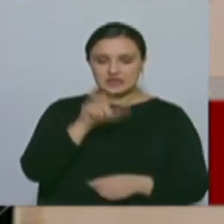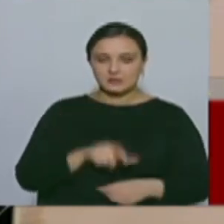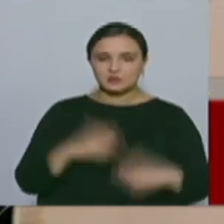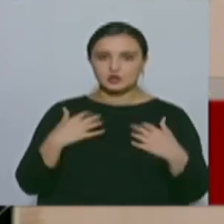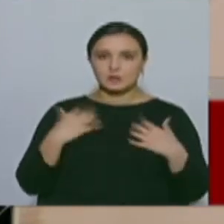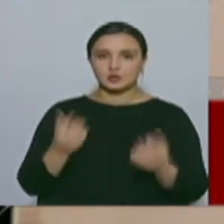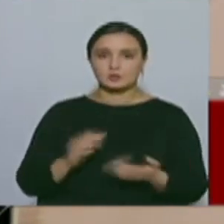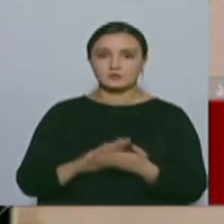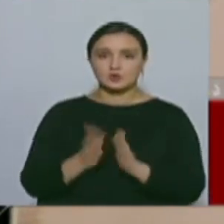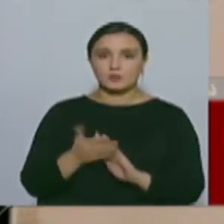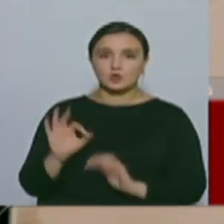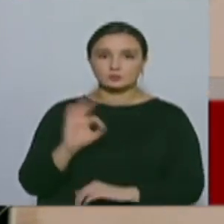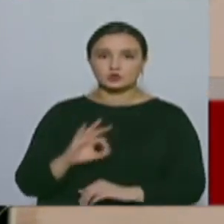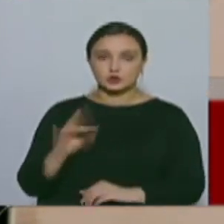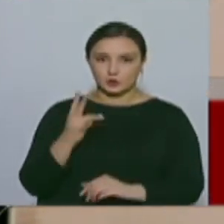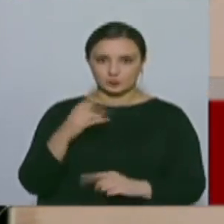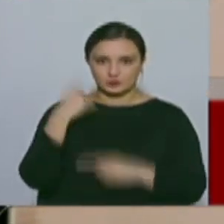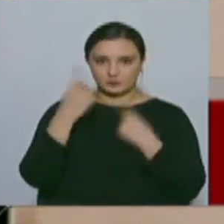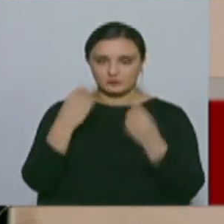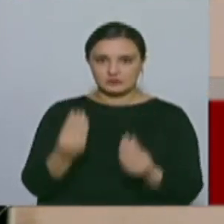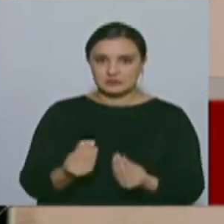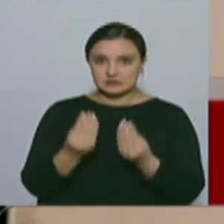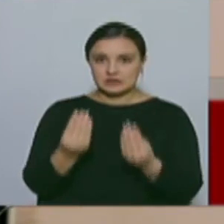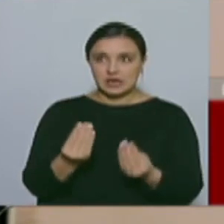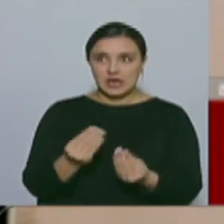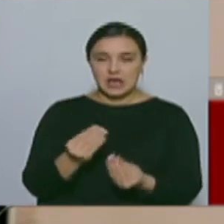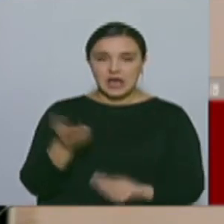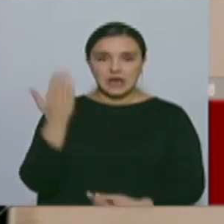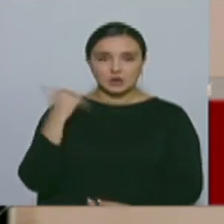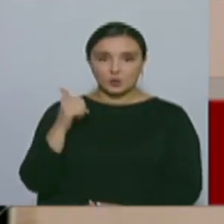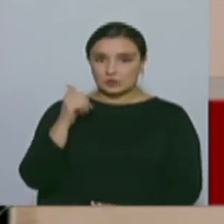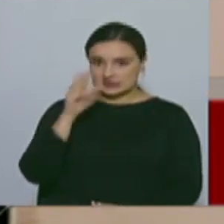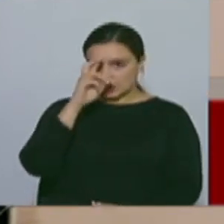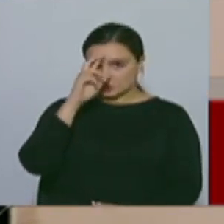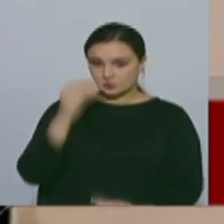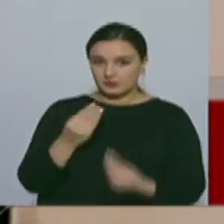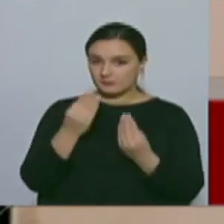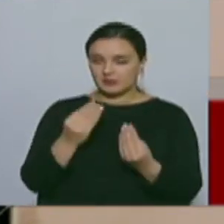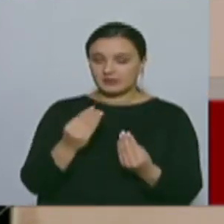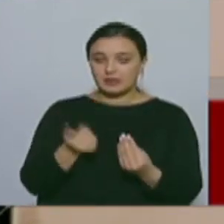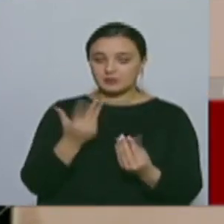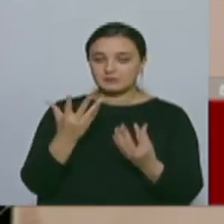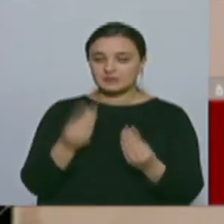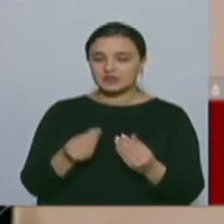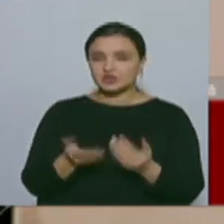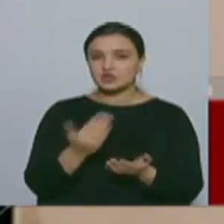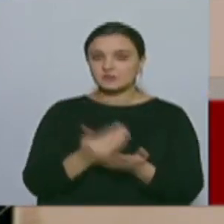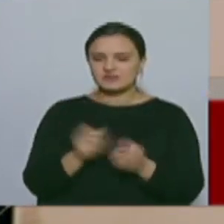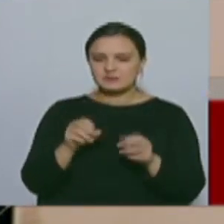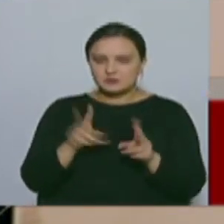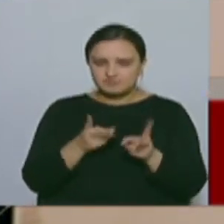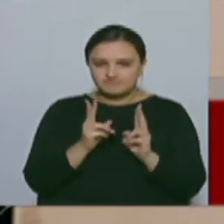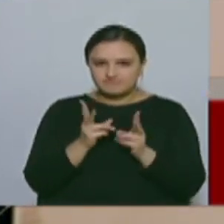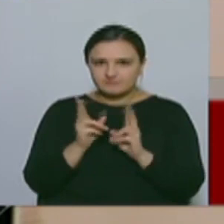ჯანმრთელობის მდგომარეობის შესახებ უნდა მიეწოდებოდეს. არა ისე, როგორც აწოდებდა ხელისუფლება რამოდენიმე დღის მერე სპეციალურად ამოჭრილ